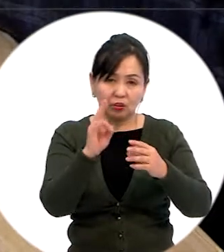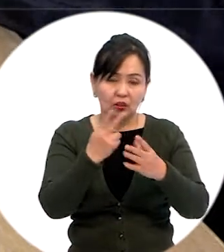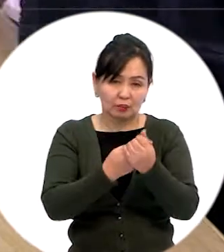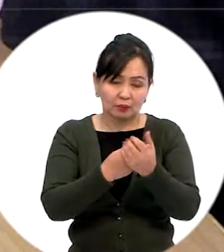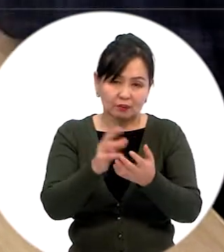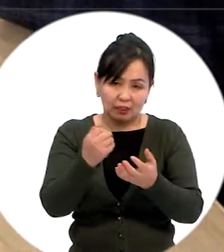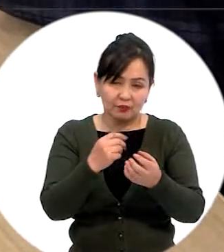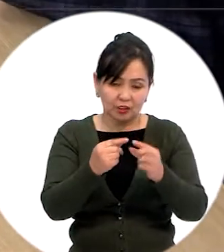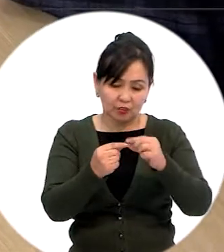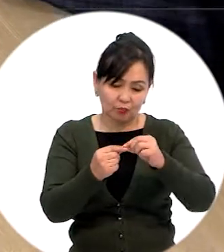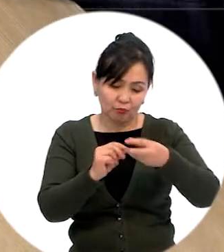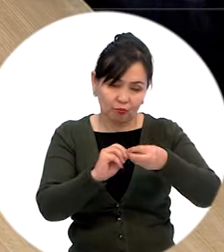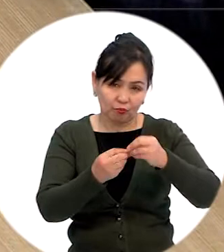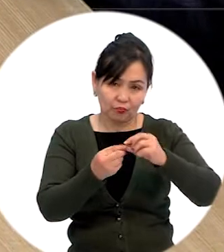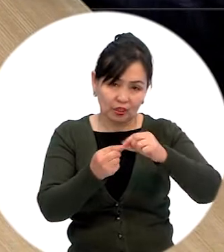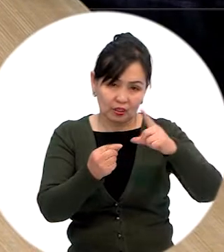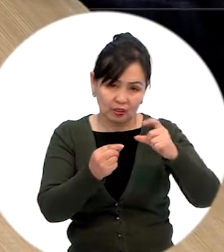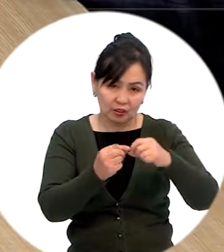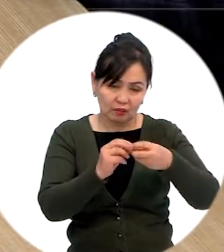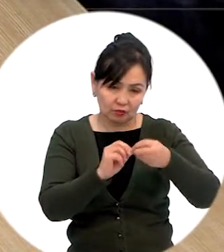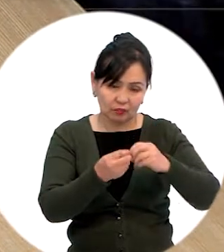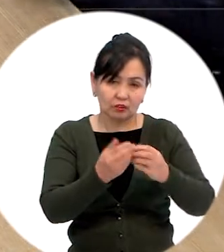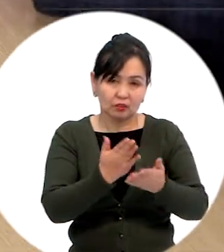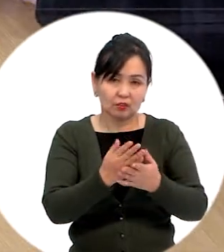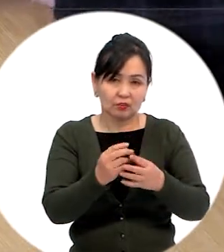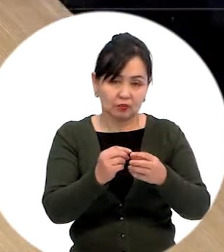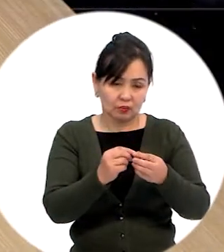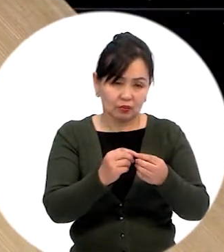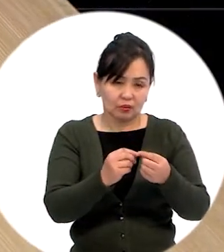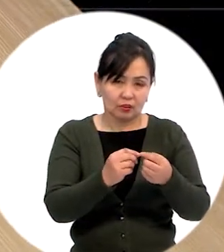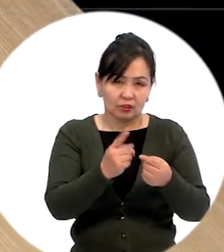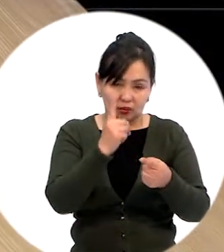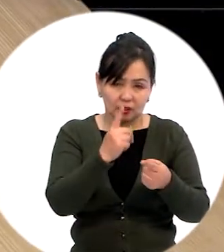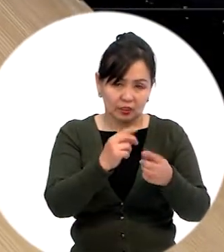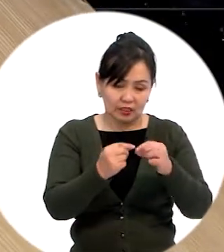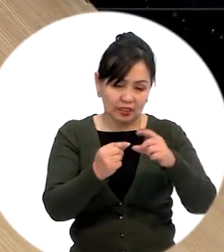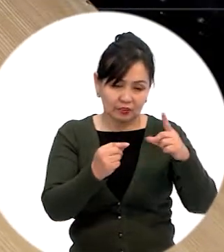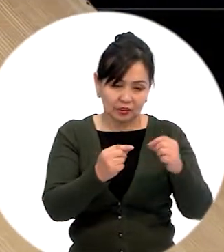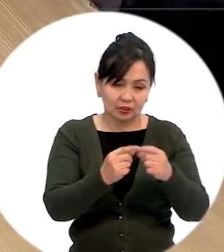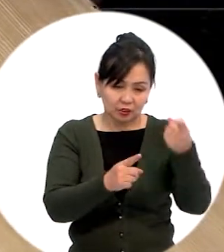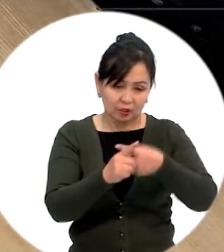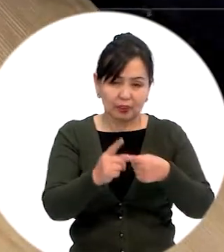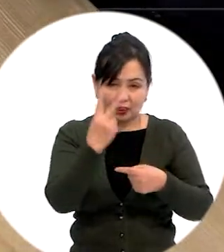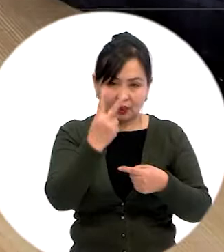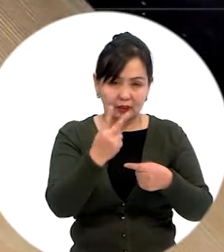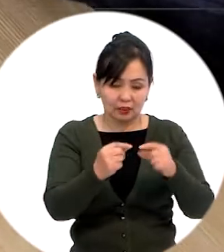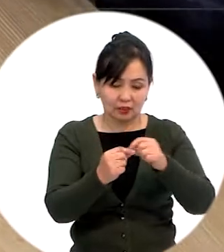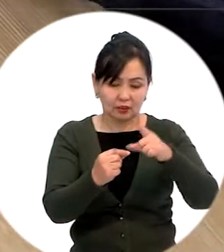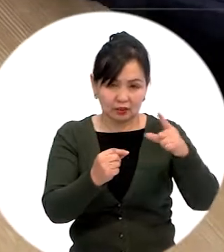за ингэж навч хийч. Нэг навч хийлээ. За дахиад нэг навч хийч.